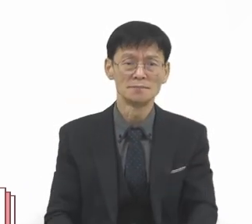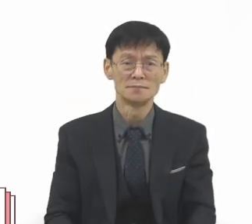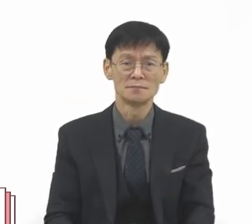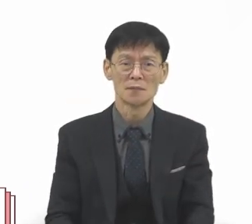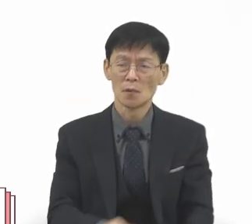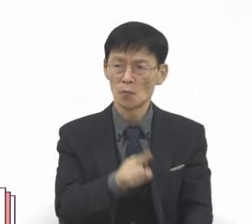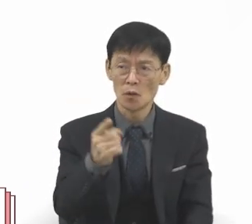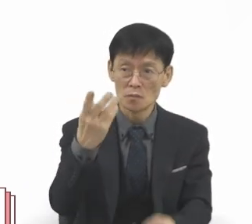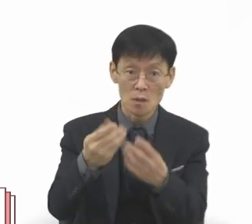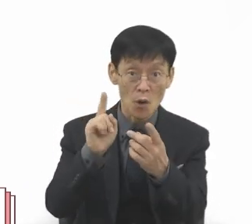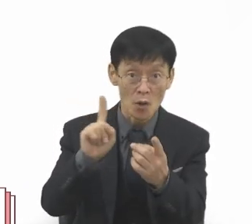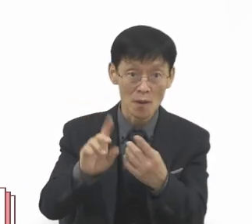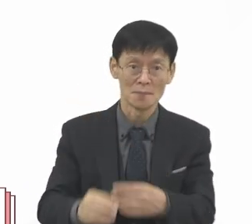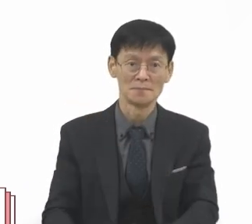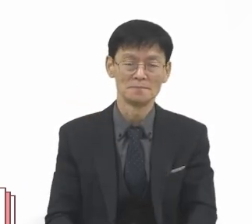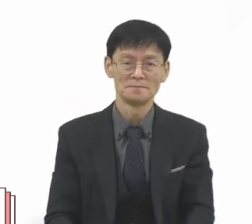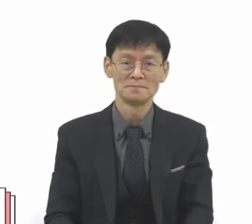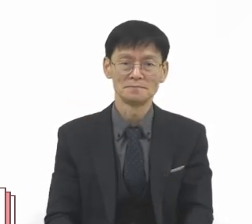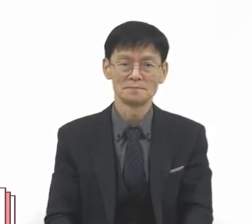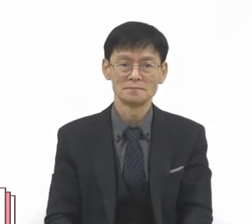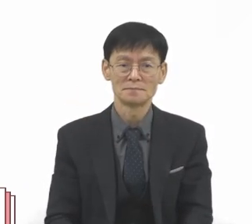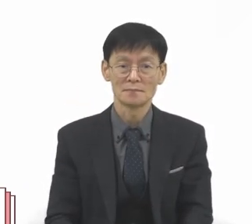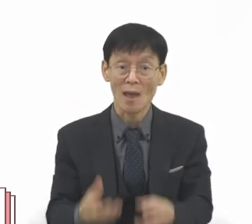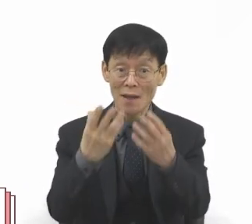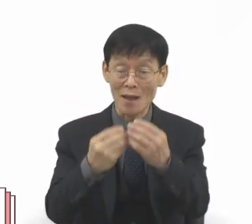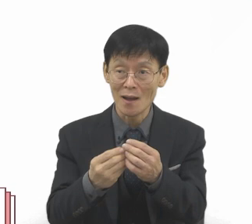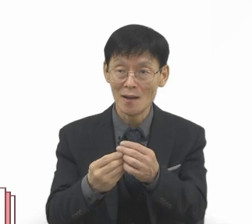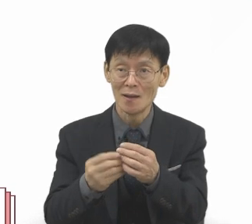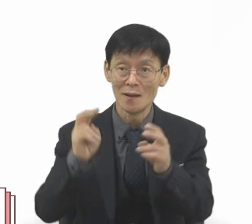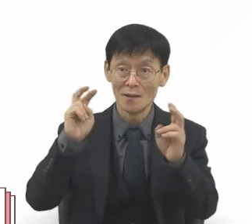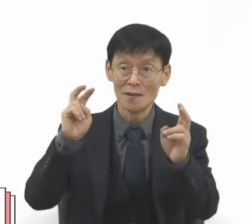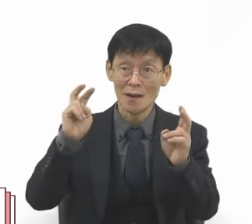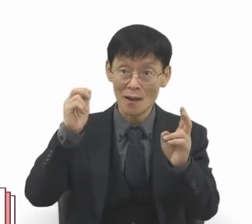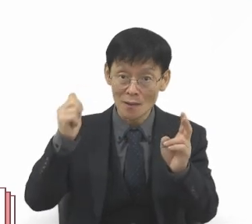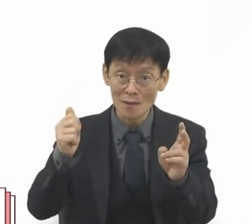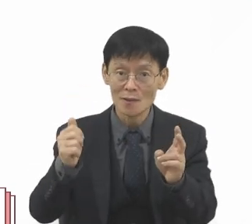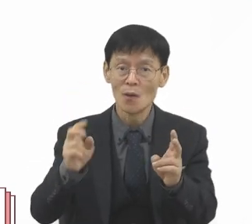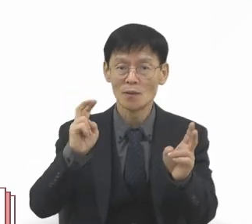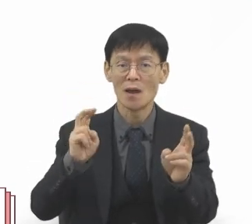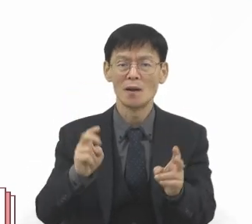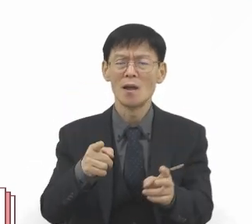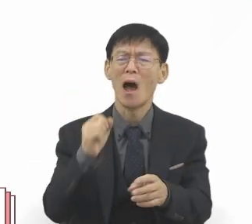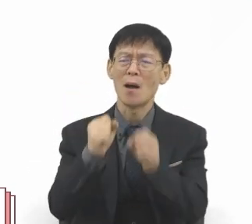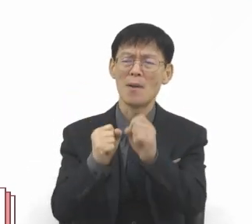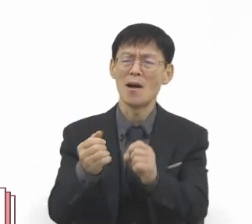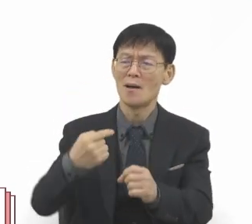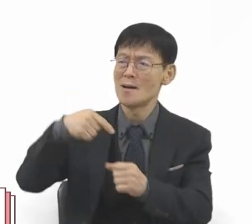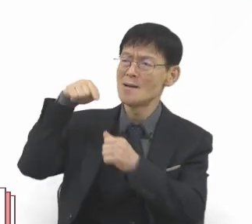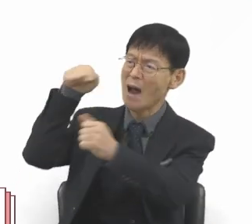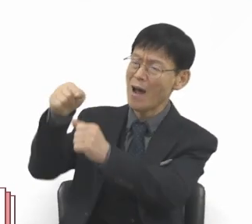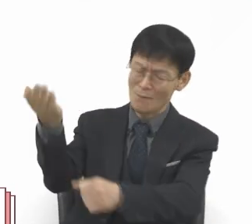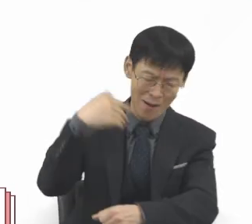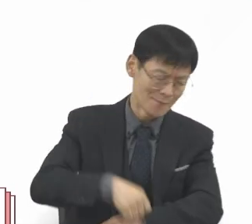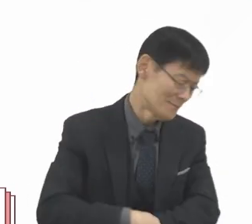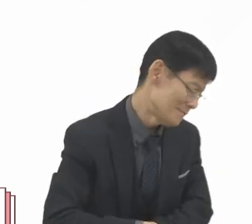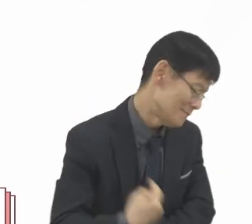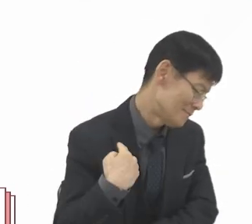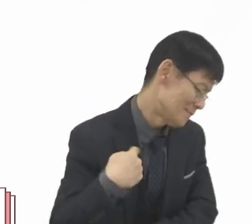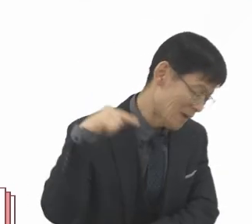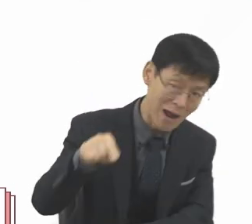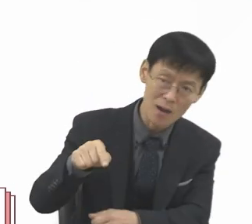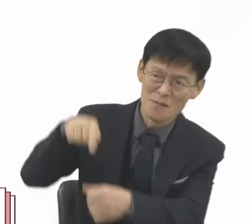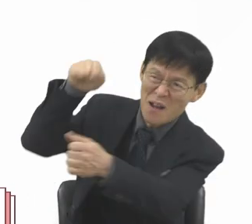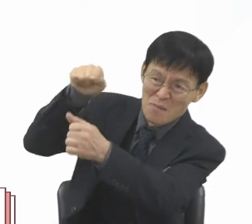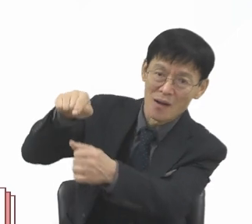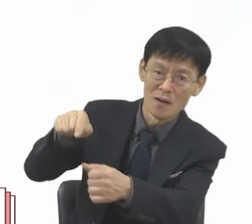말고도 여러 성희롱 사례가 있는데요. 예를 들어 상사가 회사에서 안마를 해달라고 강제로